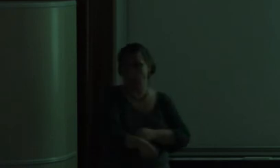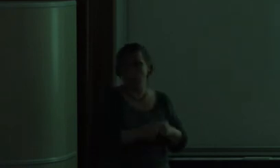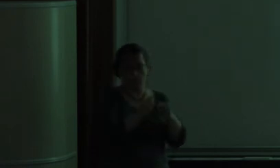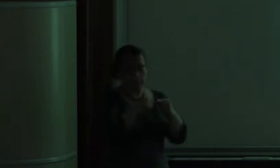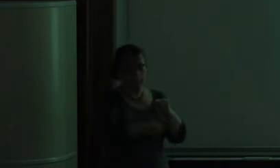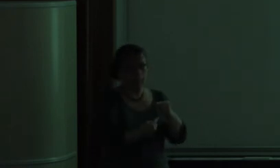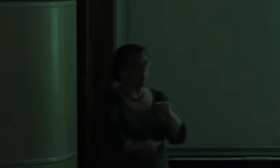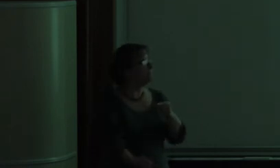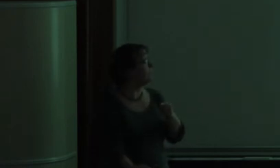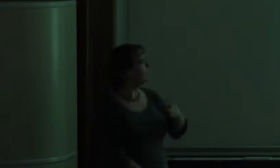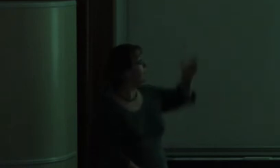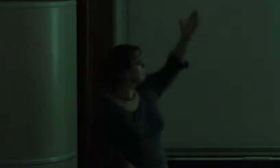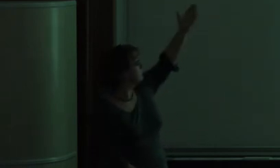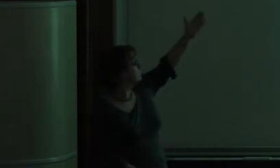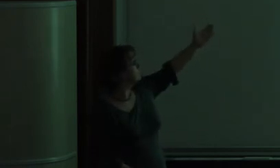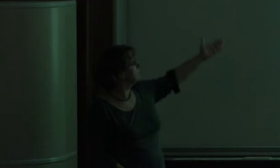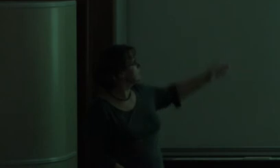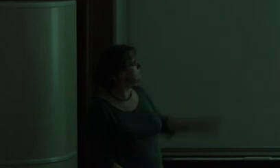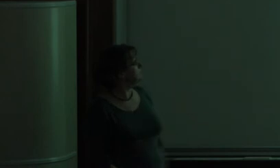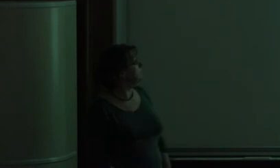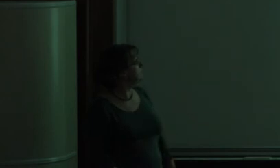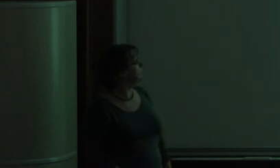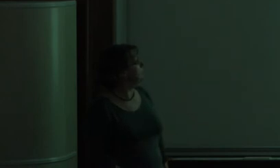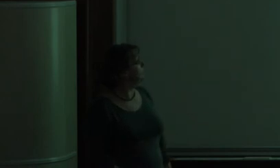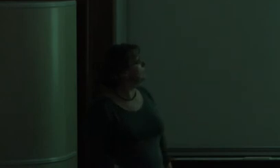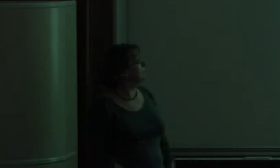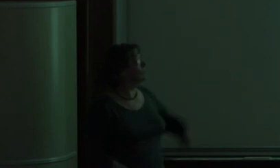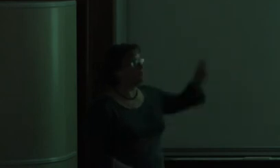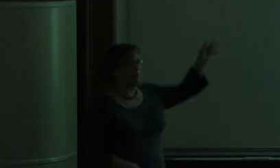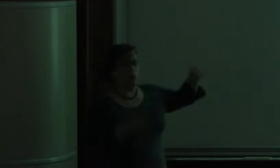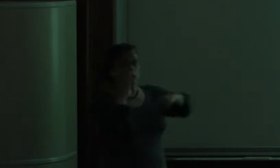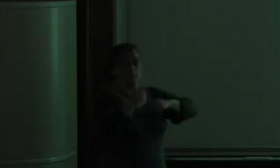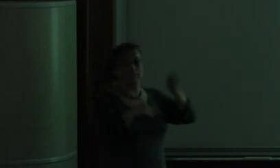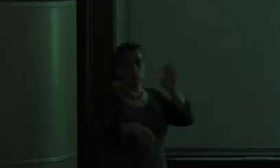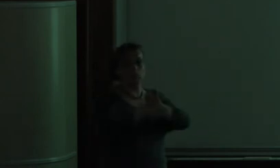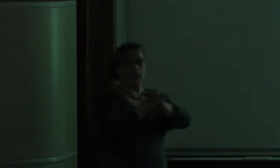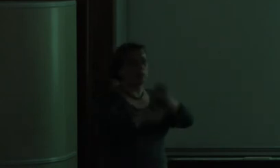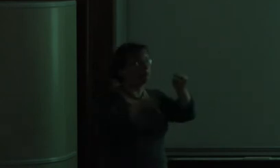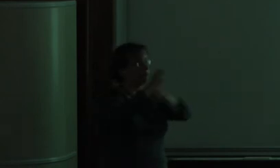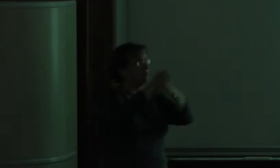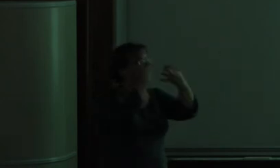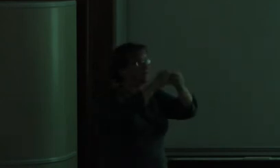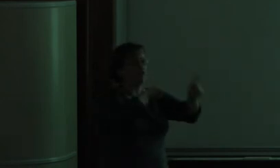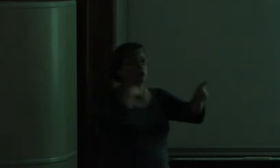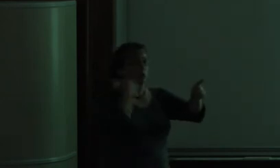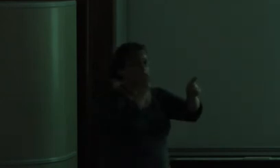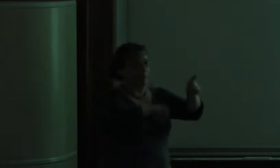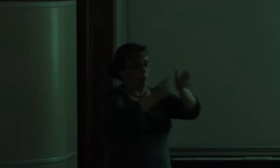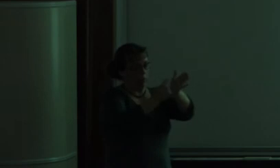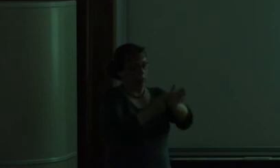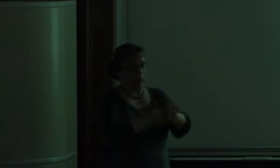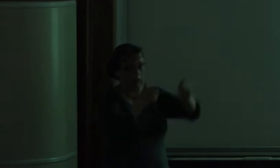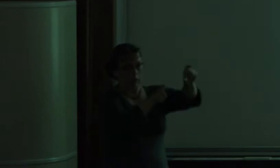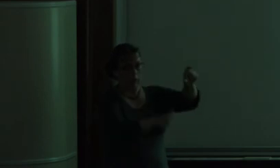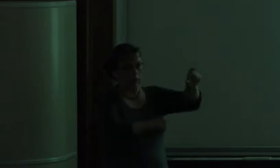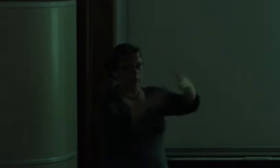itérer. Là, on est en train d'itérer sur une instance de la classe machine à tuer, et je peux même le placer à iterTools parce qu'un itérable est compatible avec tout le reste